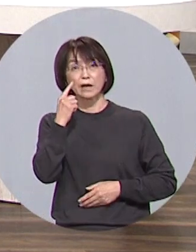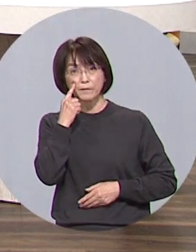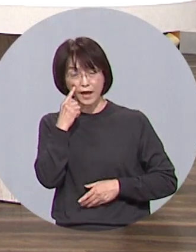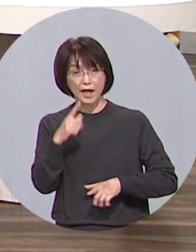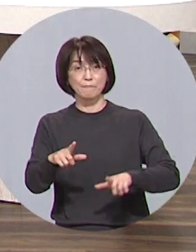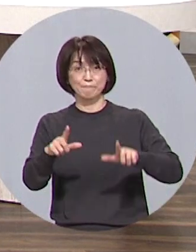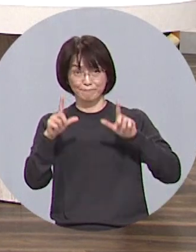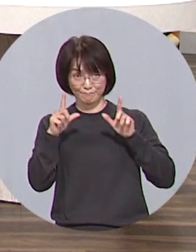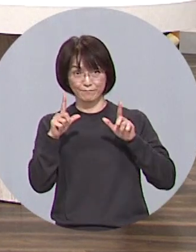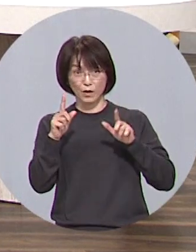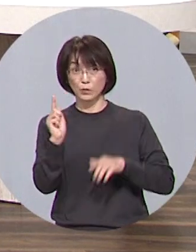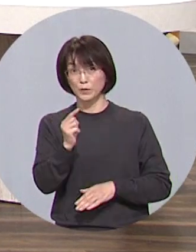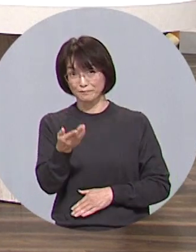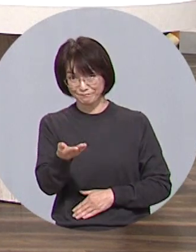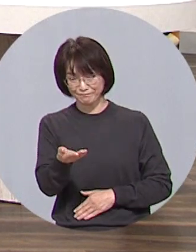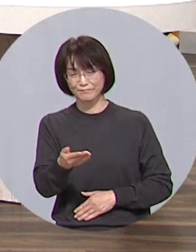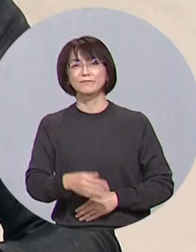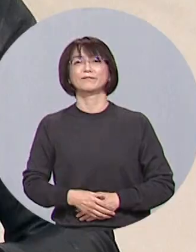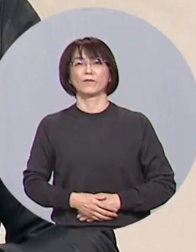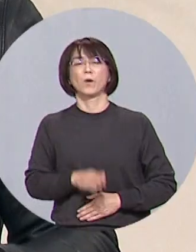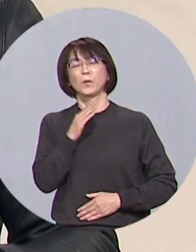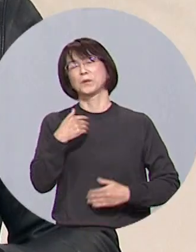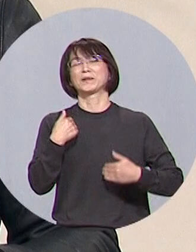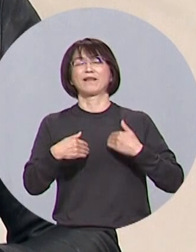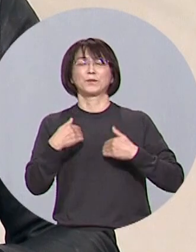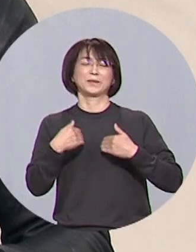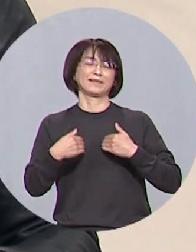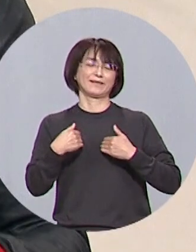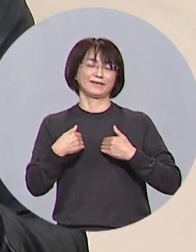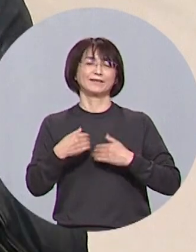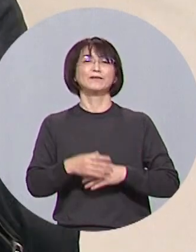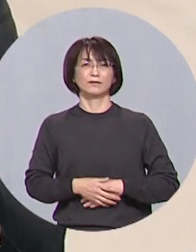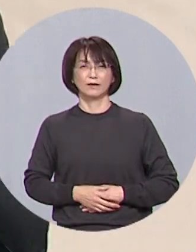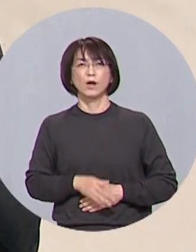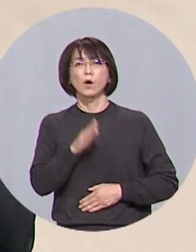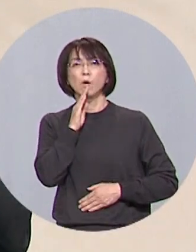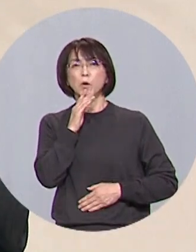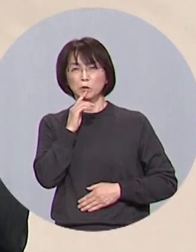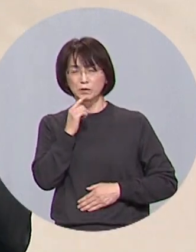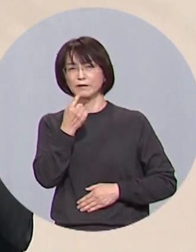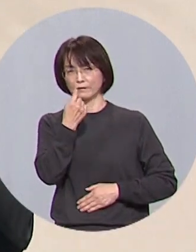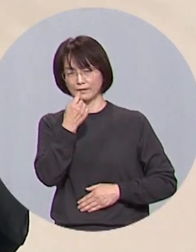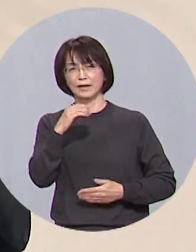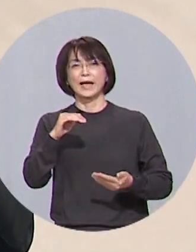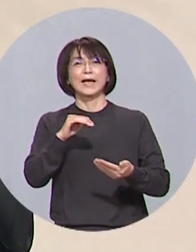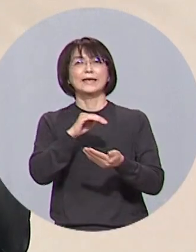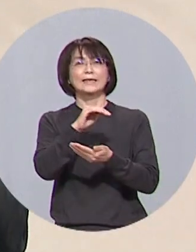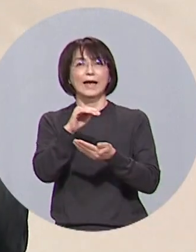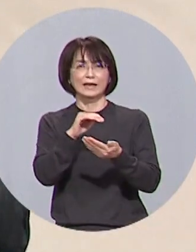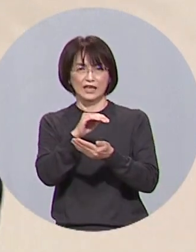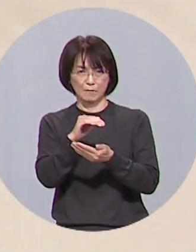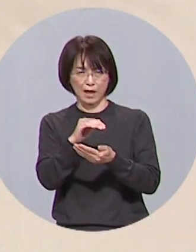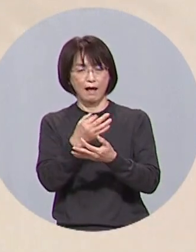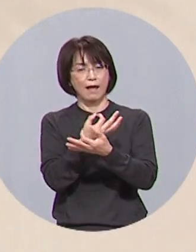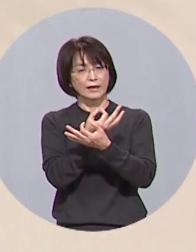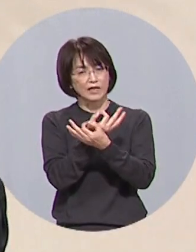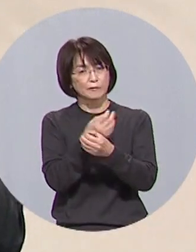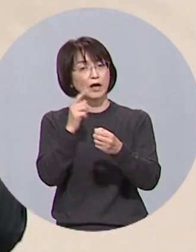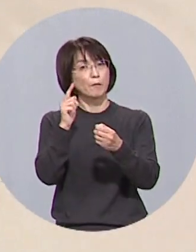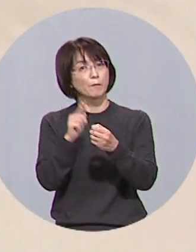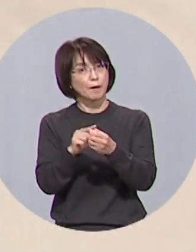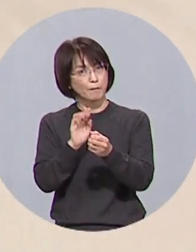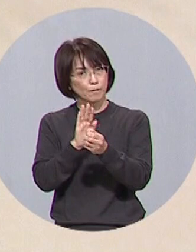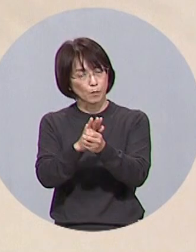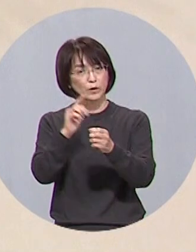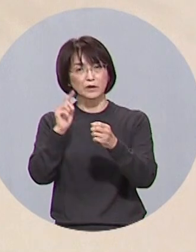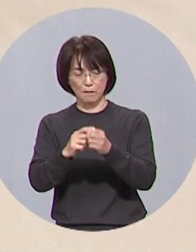出演でしたけれども、はい、いかがでしたか。 嬉しいですね。 嬉しい。 いや僕本当に今埼玉に、まあ、この飛んで埼玉のプロモーション等もあってですね、